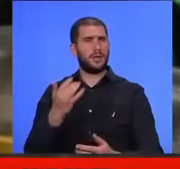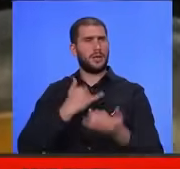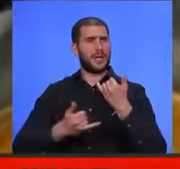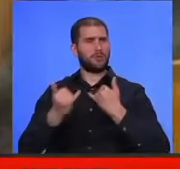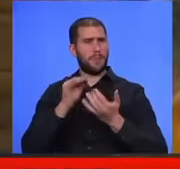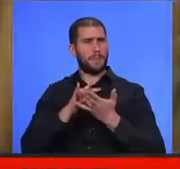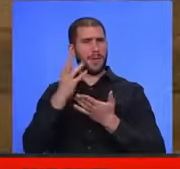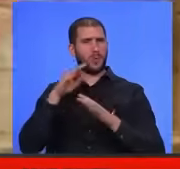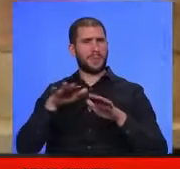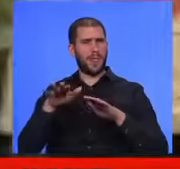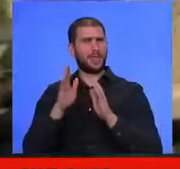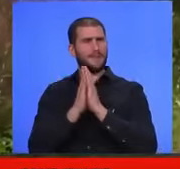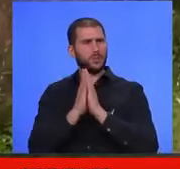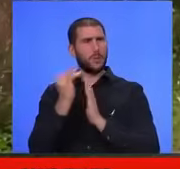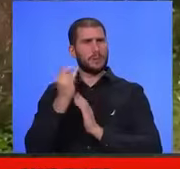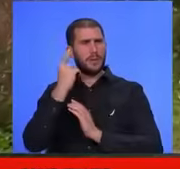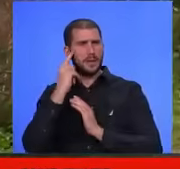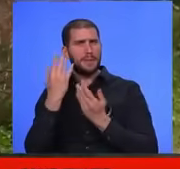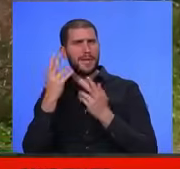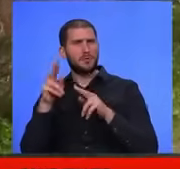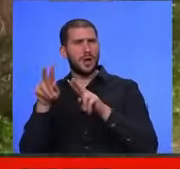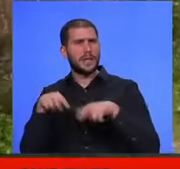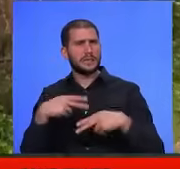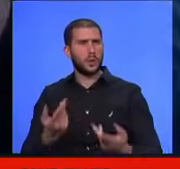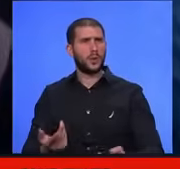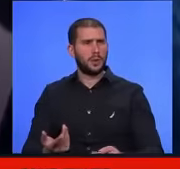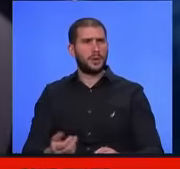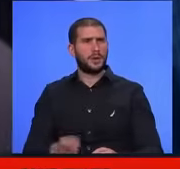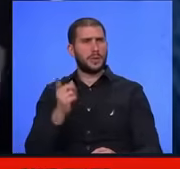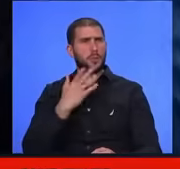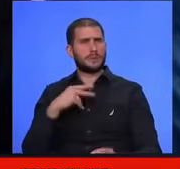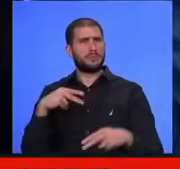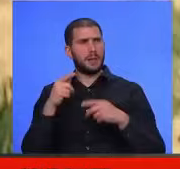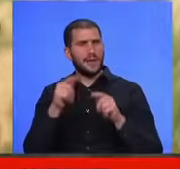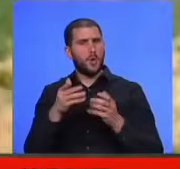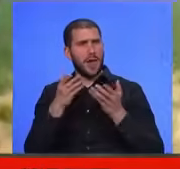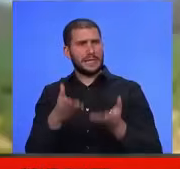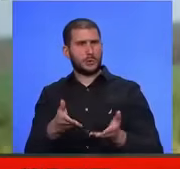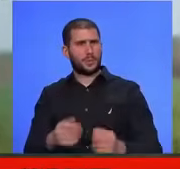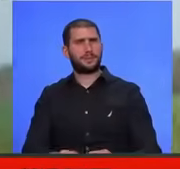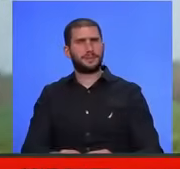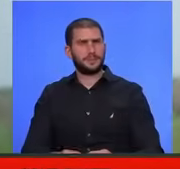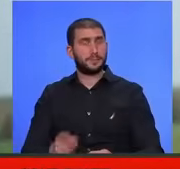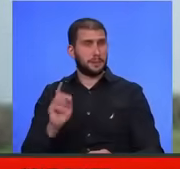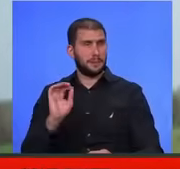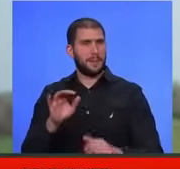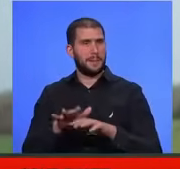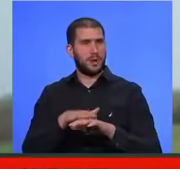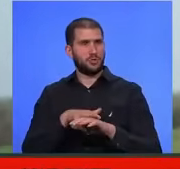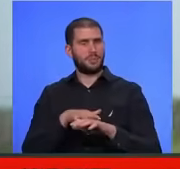כשהם היו בתאילנד וביקשו כל הזמן לדעת מתי הם יכולים לחזור ושהם רוצים לבוא לעזור. בהחלט